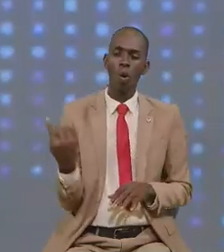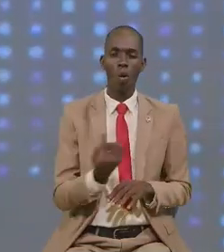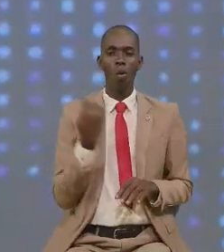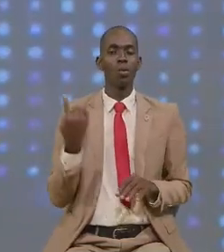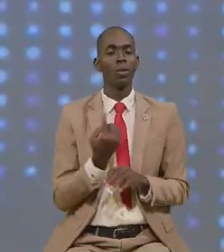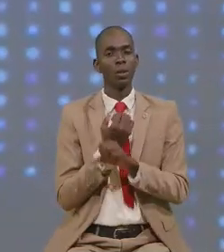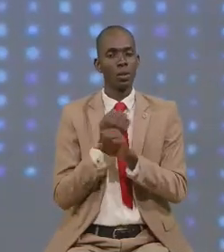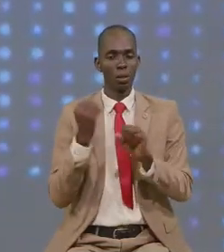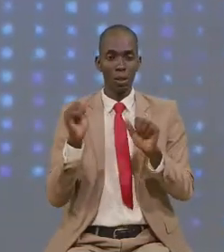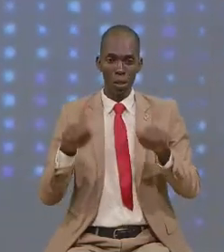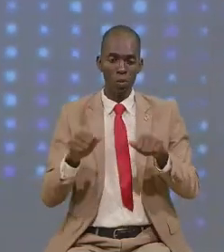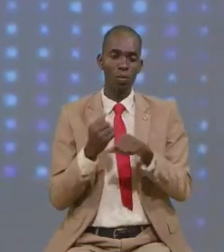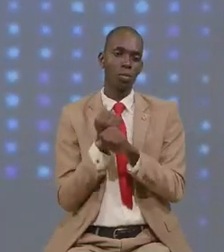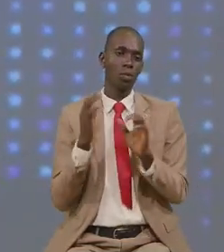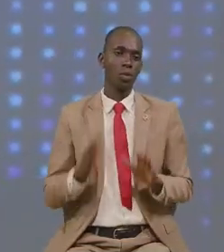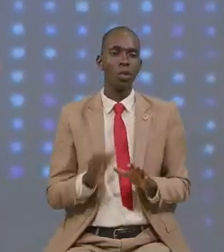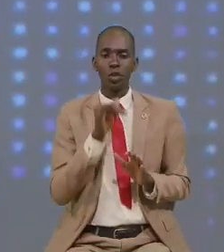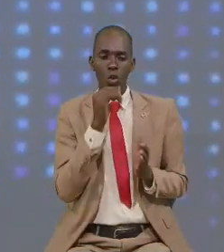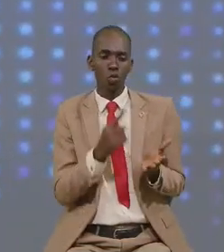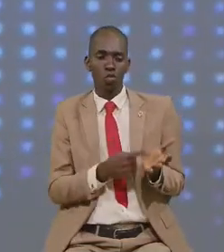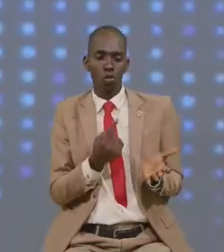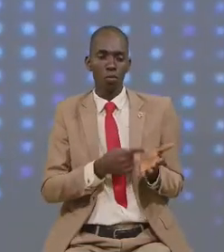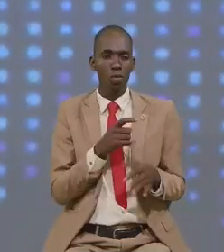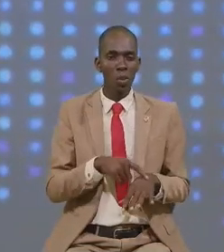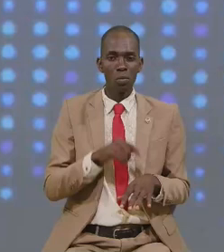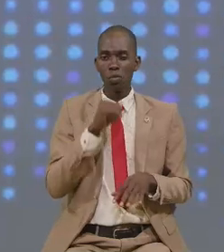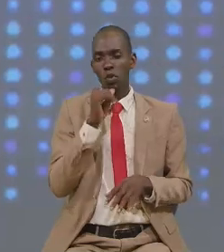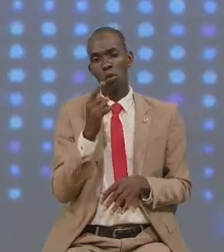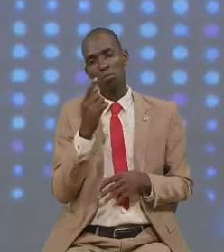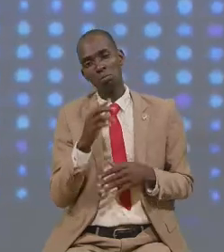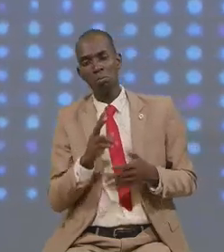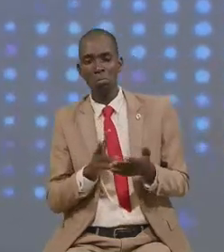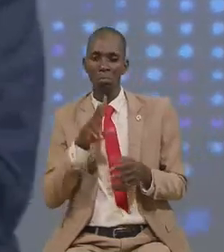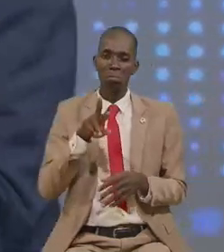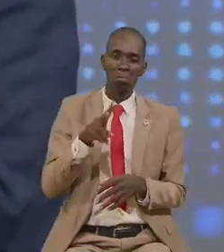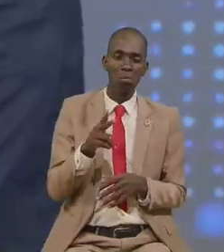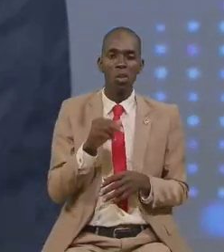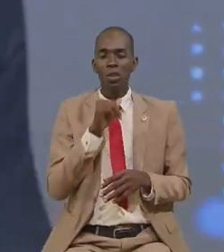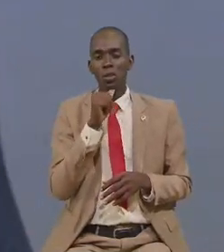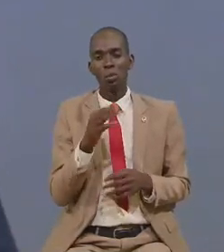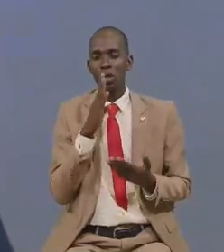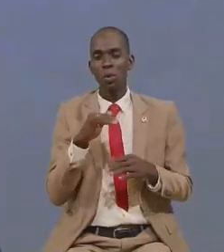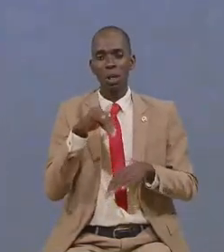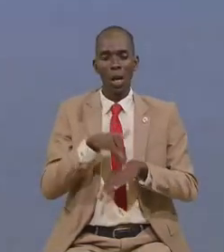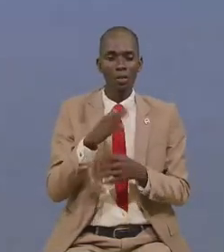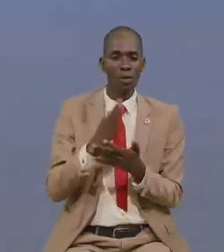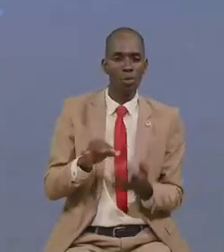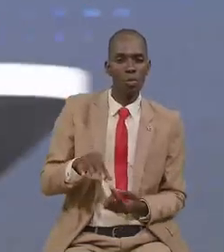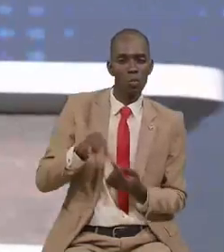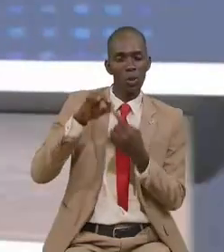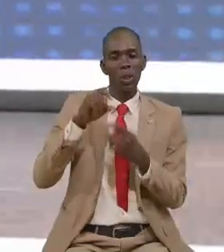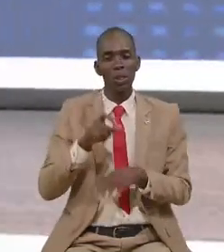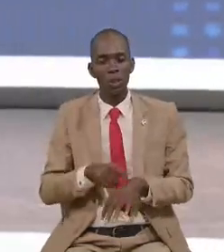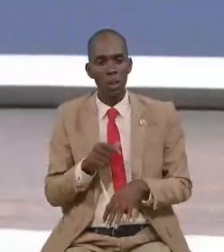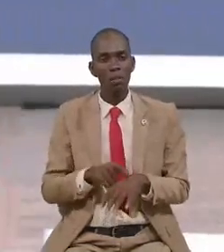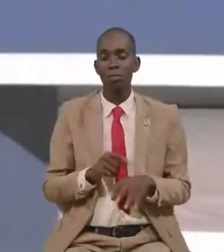toujours capable. Ce n'est pas une fois en passant, ce n'est pas par occasion, non, toujours capable. Non pas, dans certains